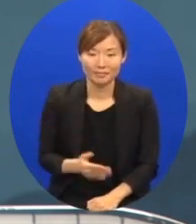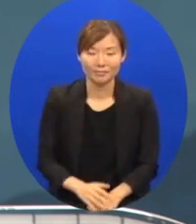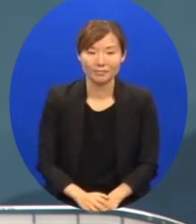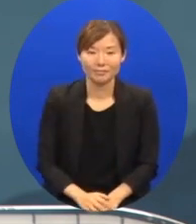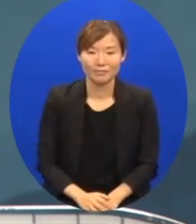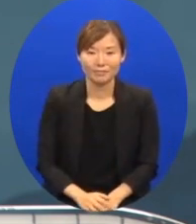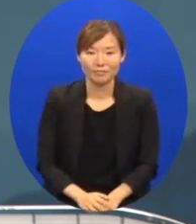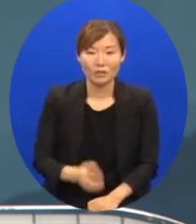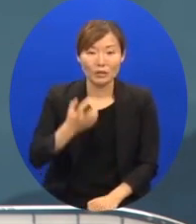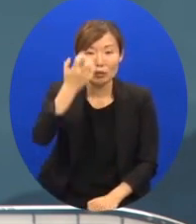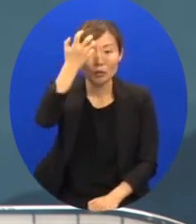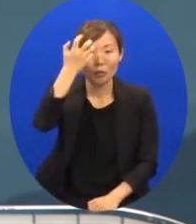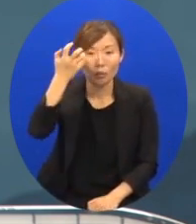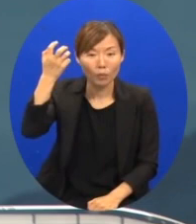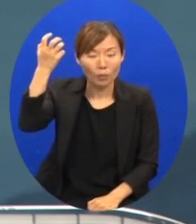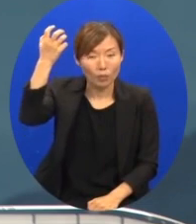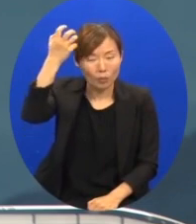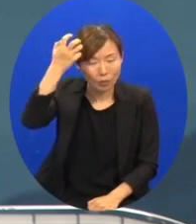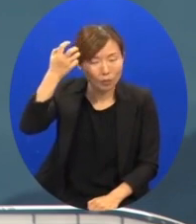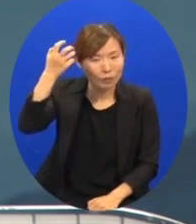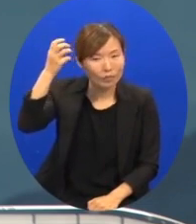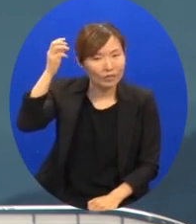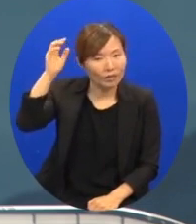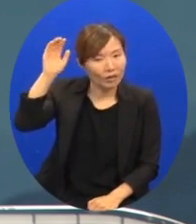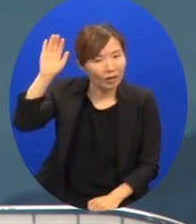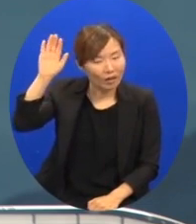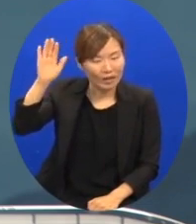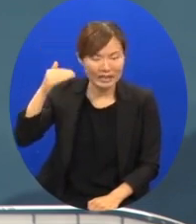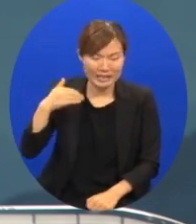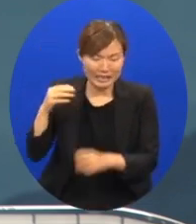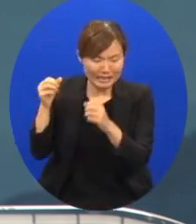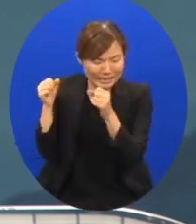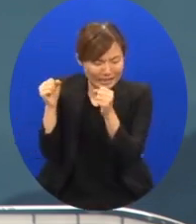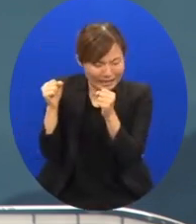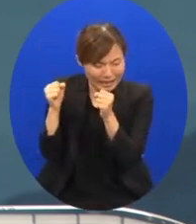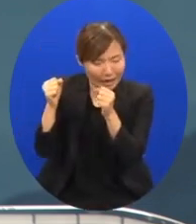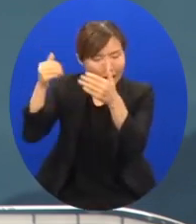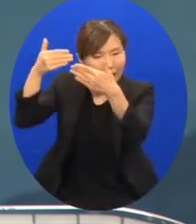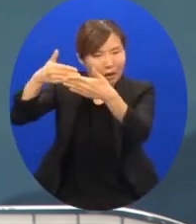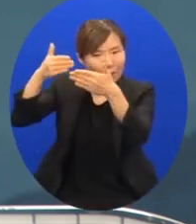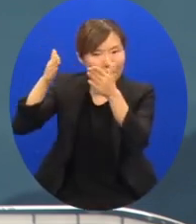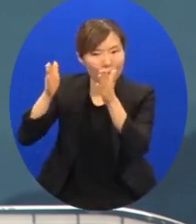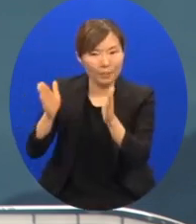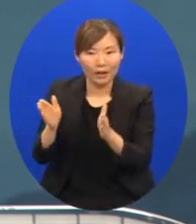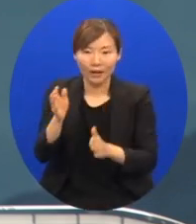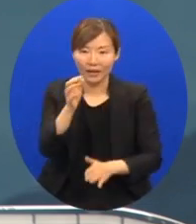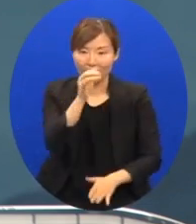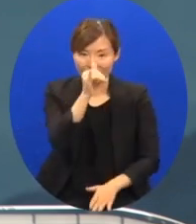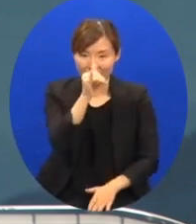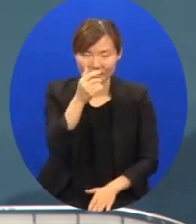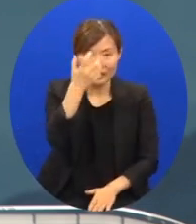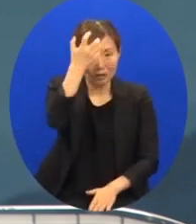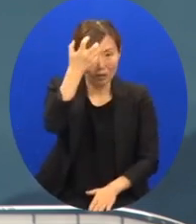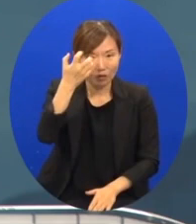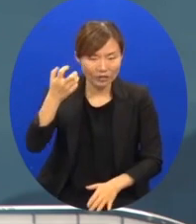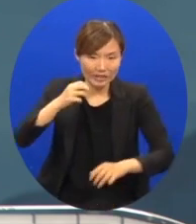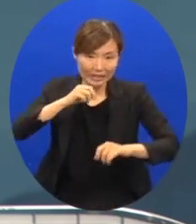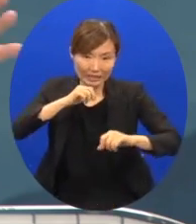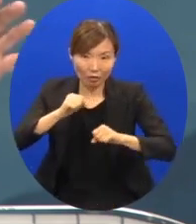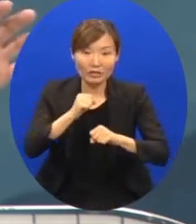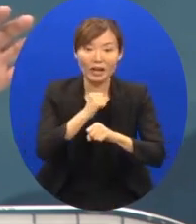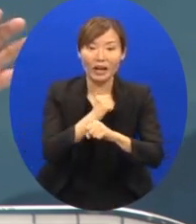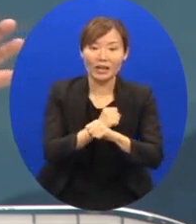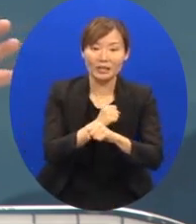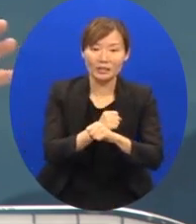영혼의 도 우리 영혼의 도 그런 맹방 이 있습니다 우리가 성령의 역사 하심